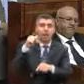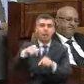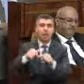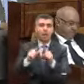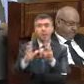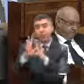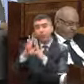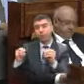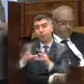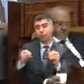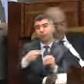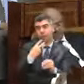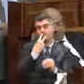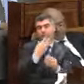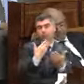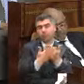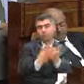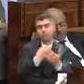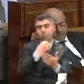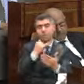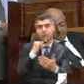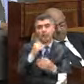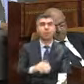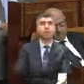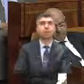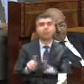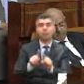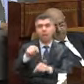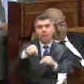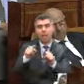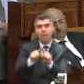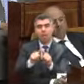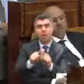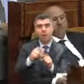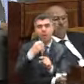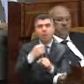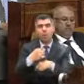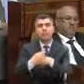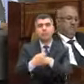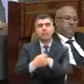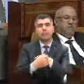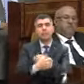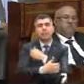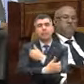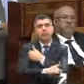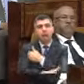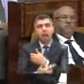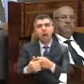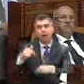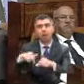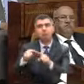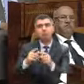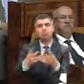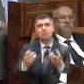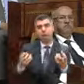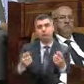باش يسقي واحد البوديزه ديال الماء. وكاين بعض الجامعات مثلا في اقليم السويره، الصديق ديالي حدايا كجامعه اكليف وايد داود، باقا